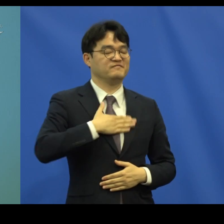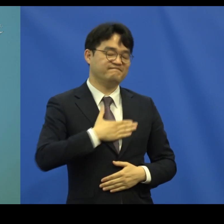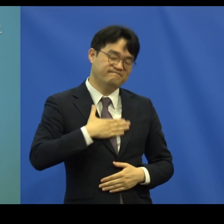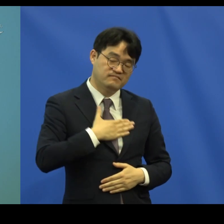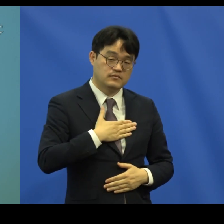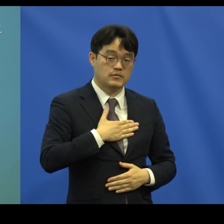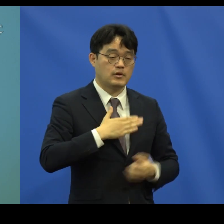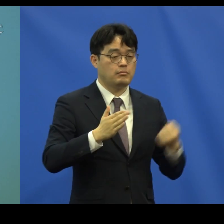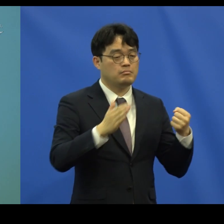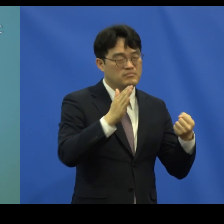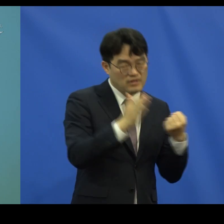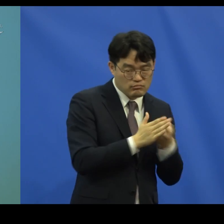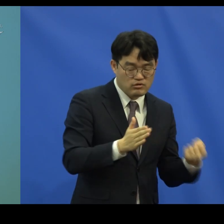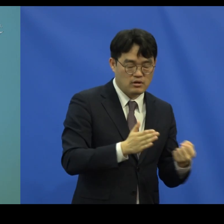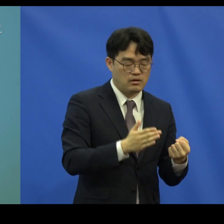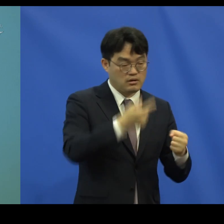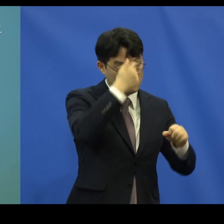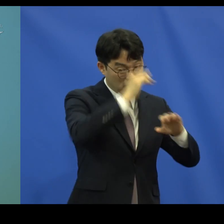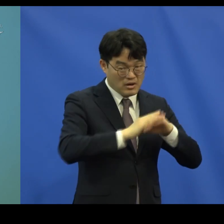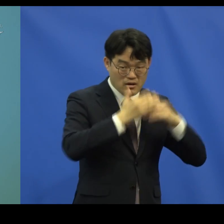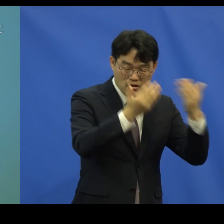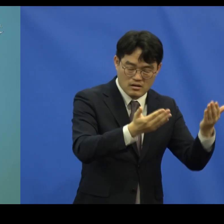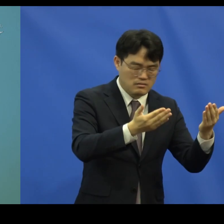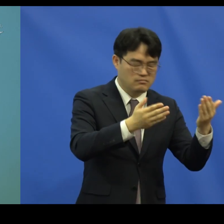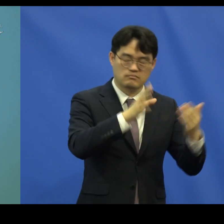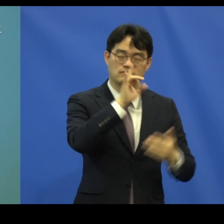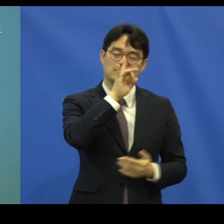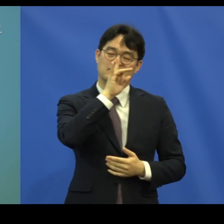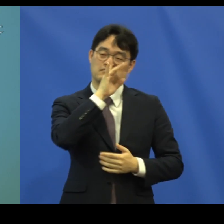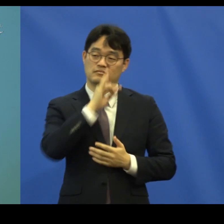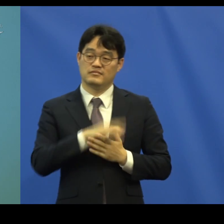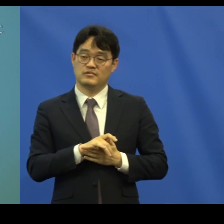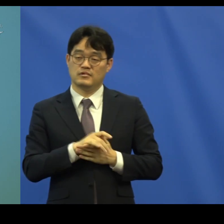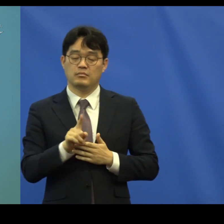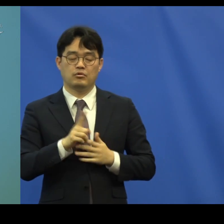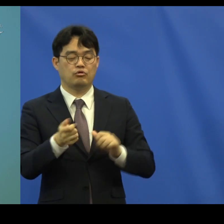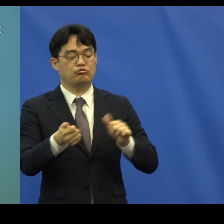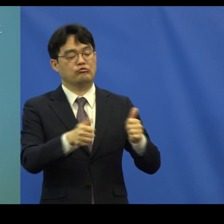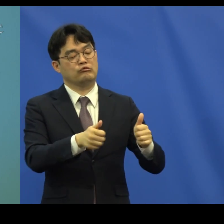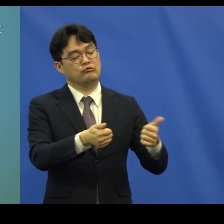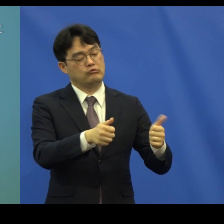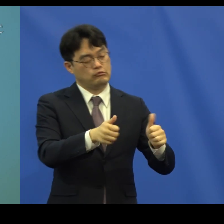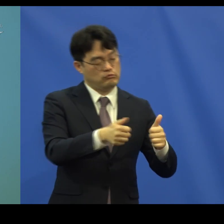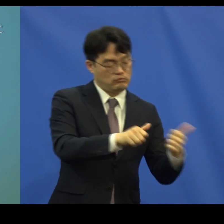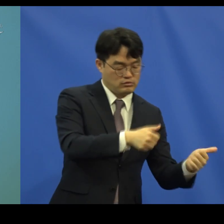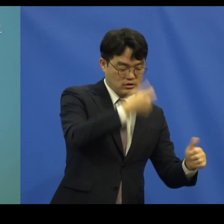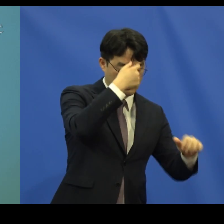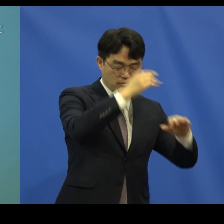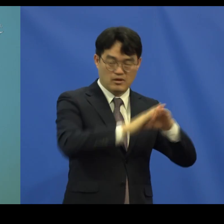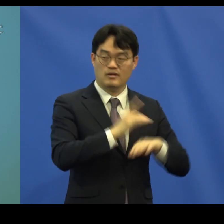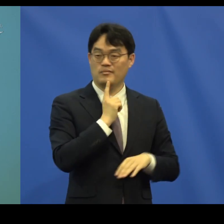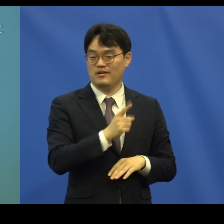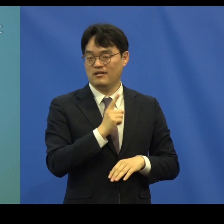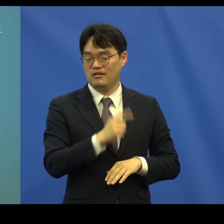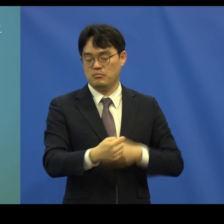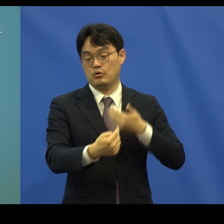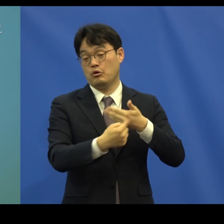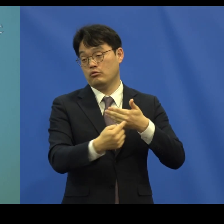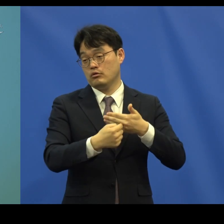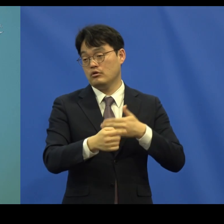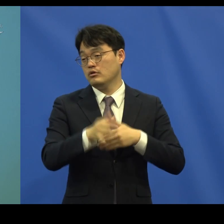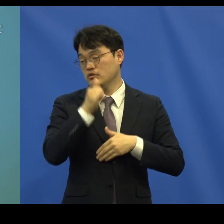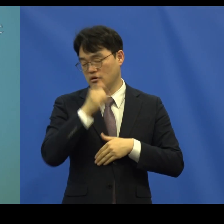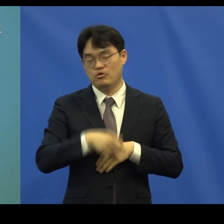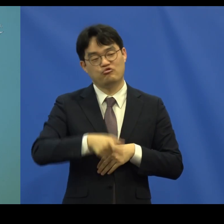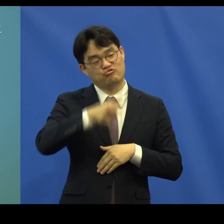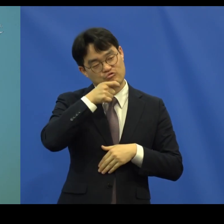그래서 이런 죽어가는 교회는 결국은 껍데기만 남아있는 거죠. 그러니까 형식은 다 있어요. 뭐 언제 모이고